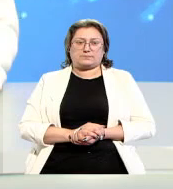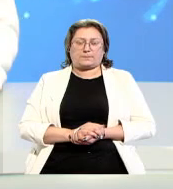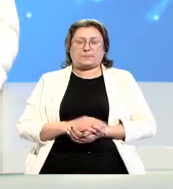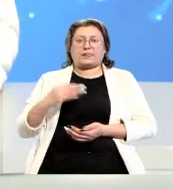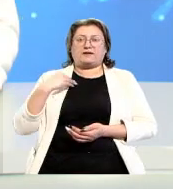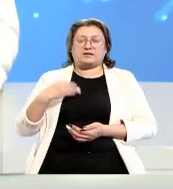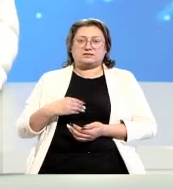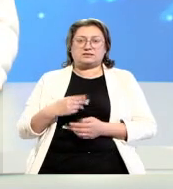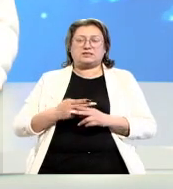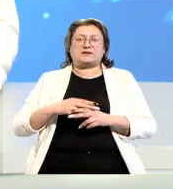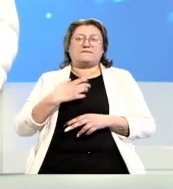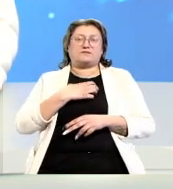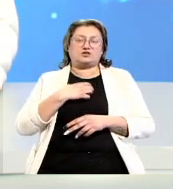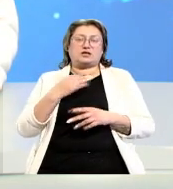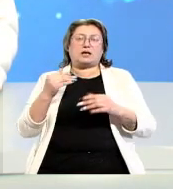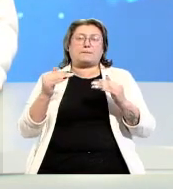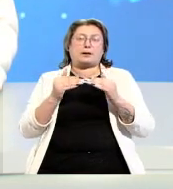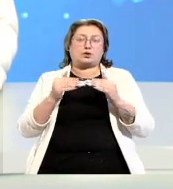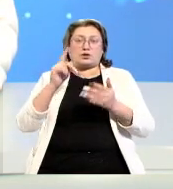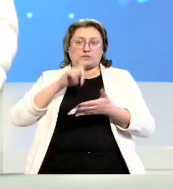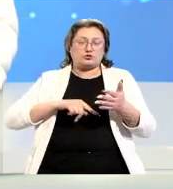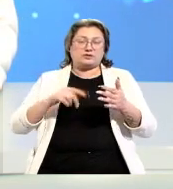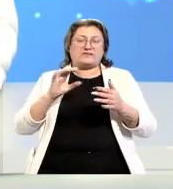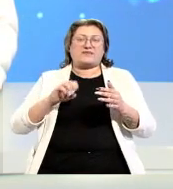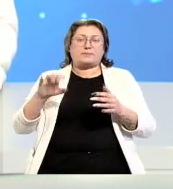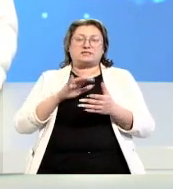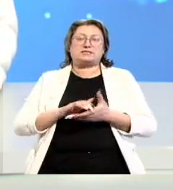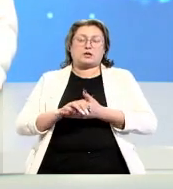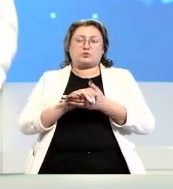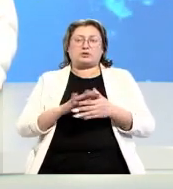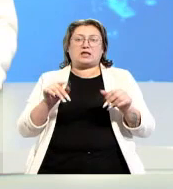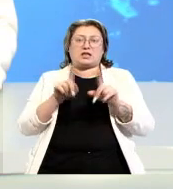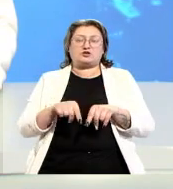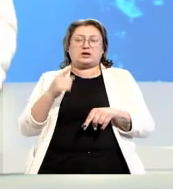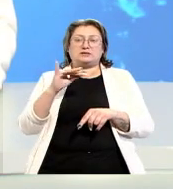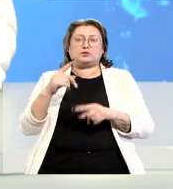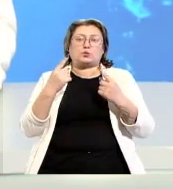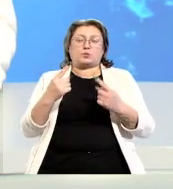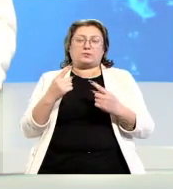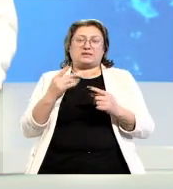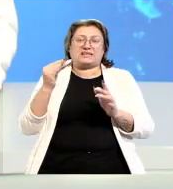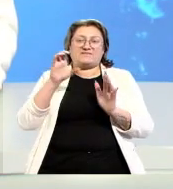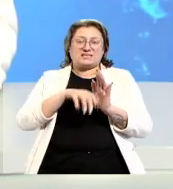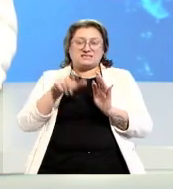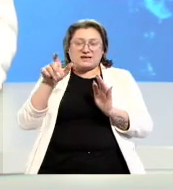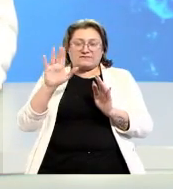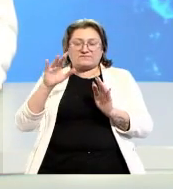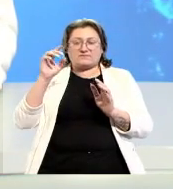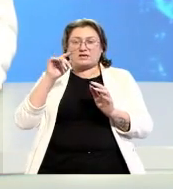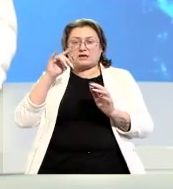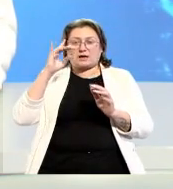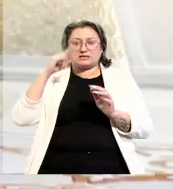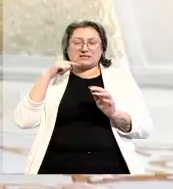Франция Қазақстанның Европа одағындағы басты және сенімді серіктестігі, әрі ел экономикасының әрі инвесторының бірі. Франция